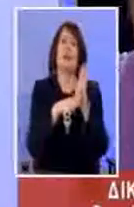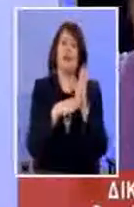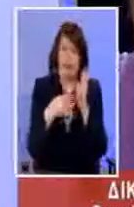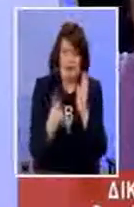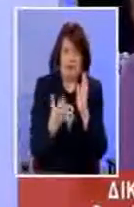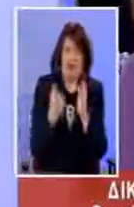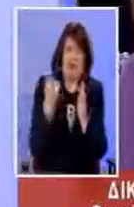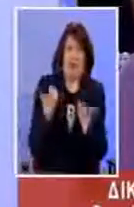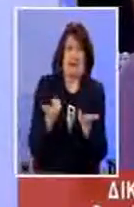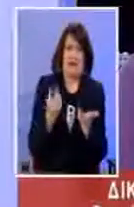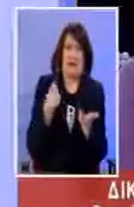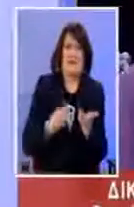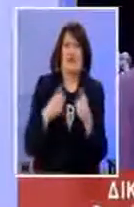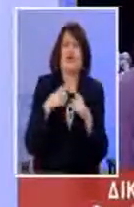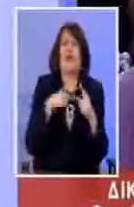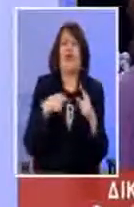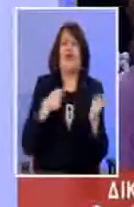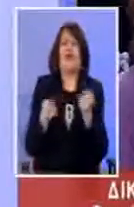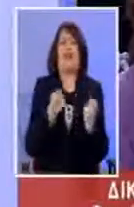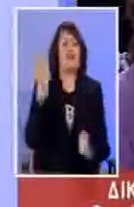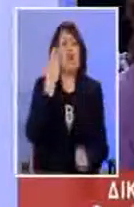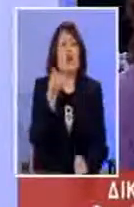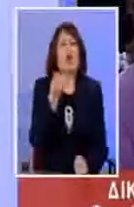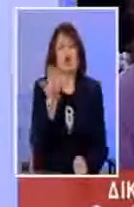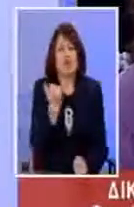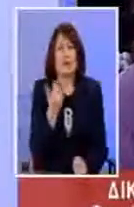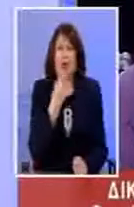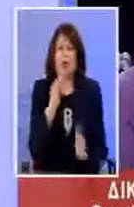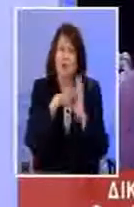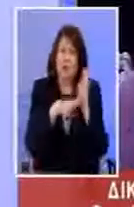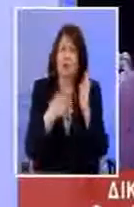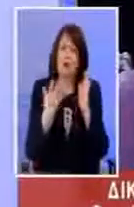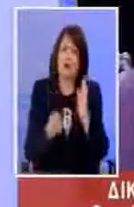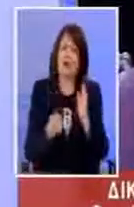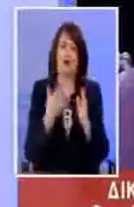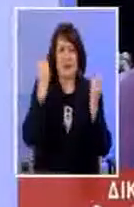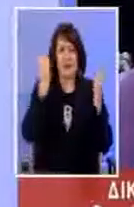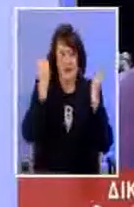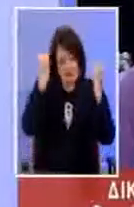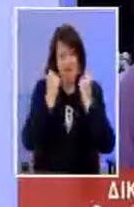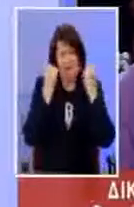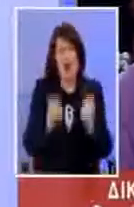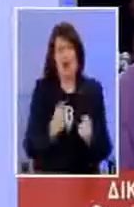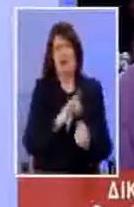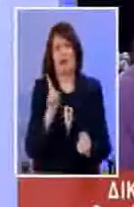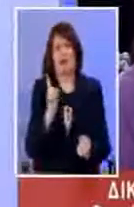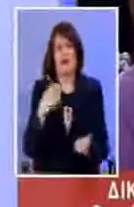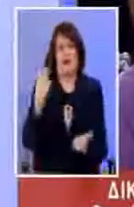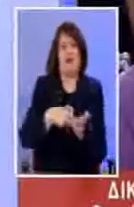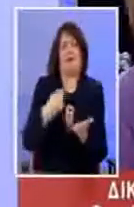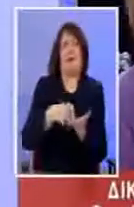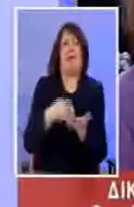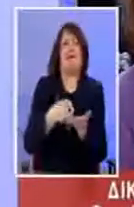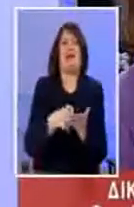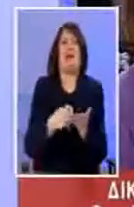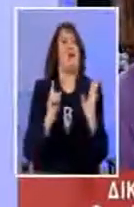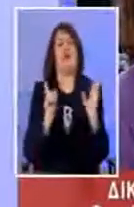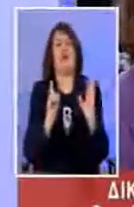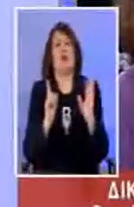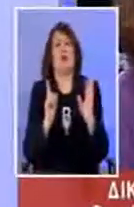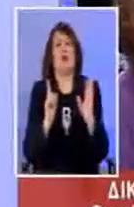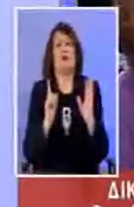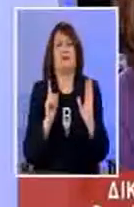τρέχει στη δημόσια διοίκηση, δηλαδή δεν θα έχει κόστος αυτό να επιβαρύνει ιδιαίτερα κάποιον προϋπολογισμό ή κάποιο